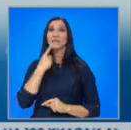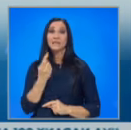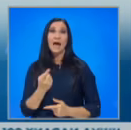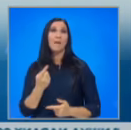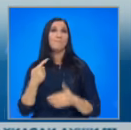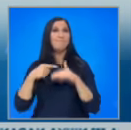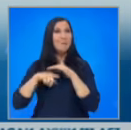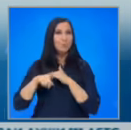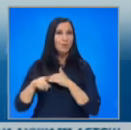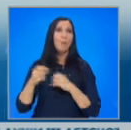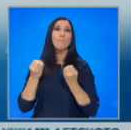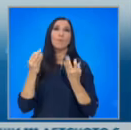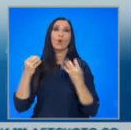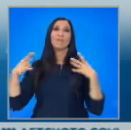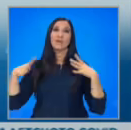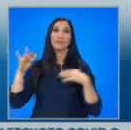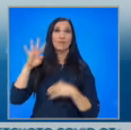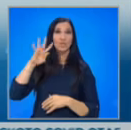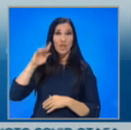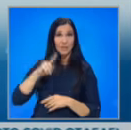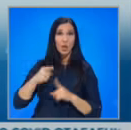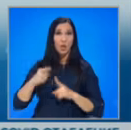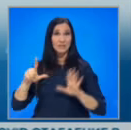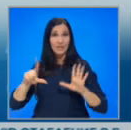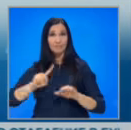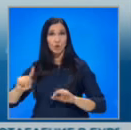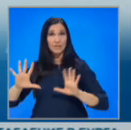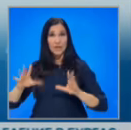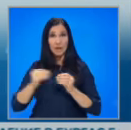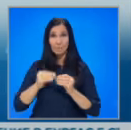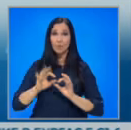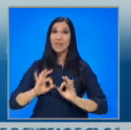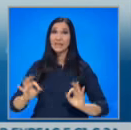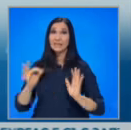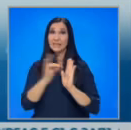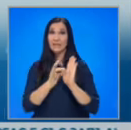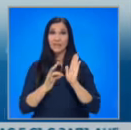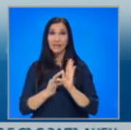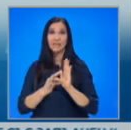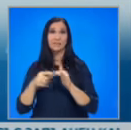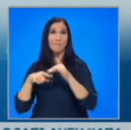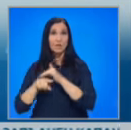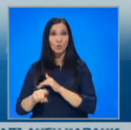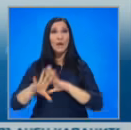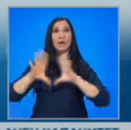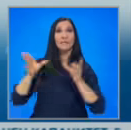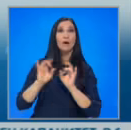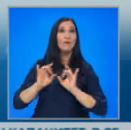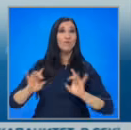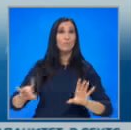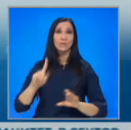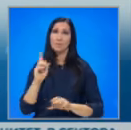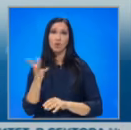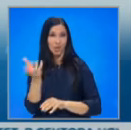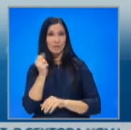ваканция ще бъде само 4 дни от 7 до 10 април. Ясни са и датите за държавните зрелостни изпити. Цялата информация можете